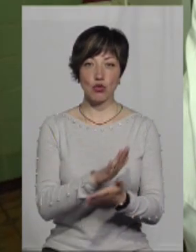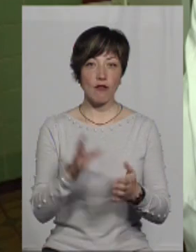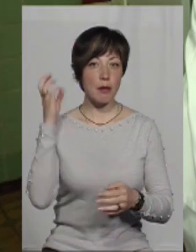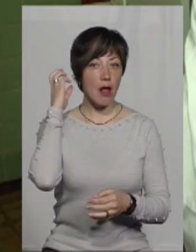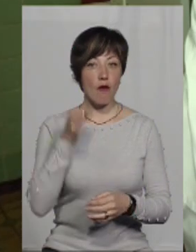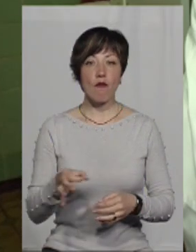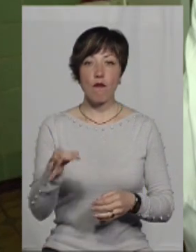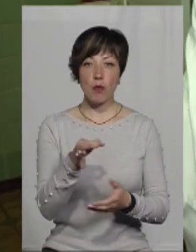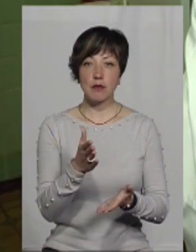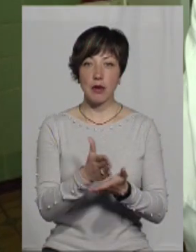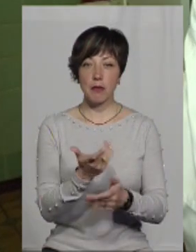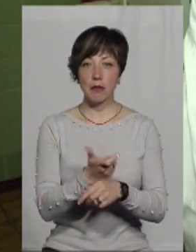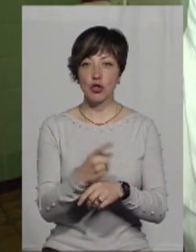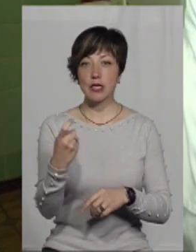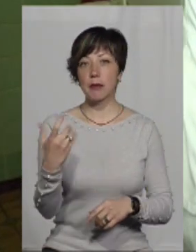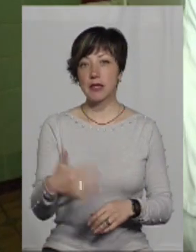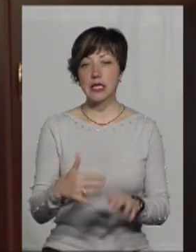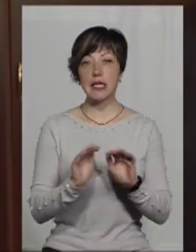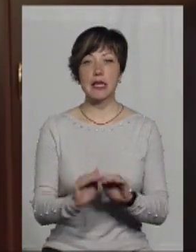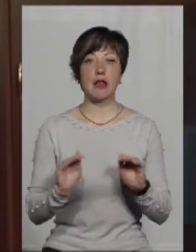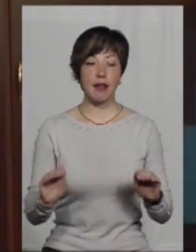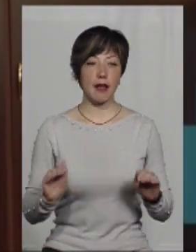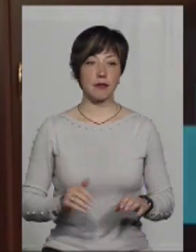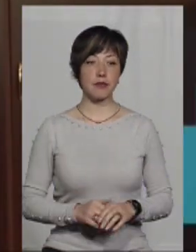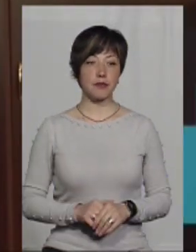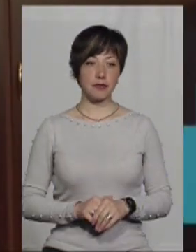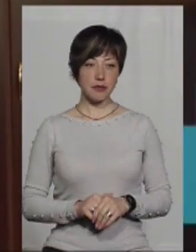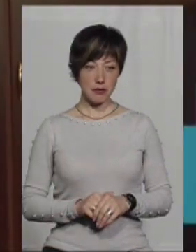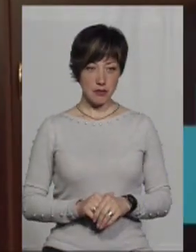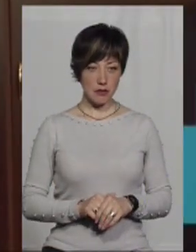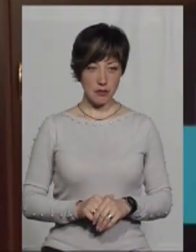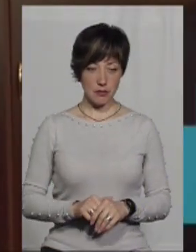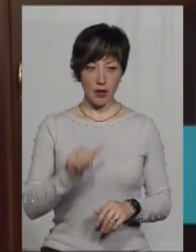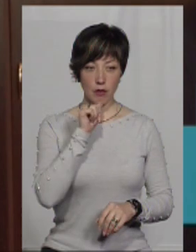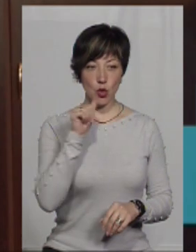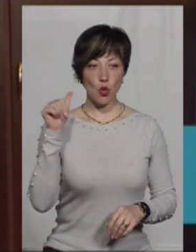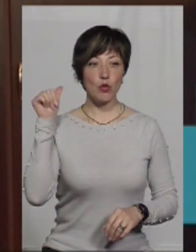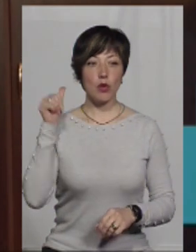в області перебуває більше 150 дітей. В минулому році ми запротезували